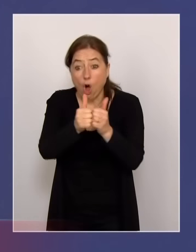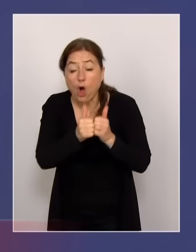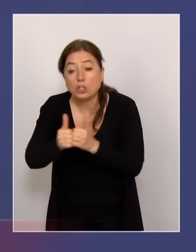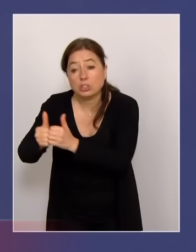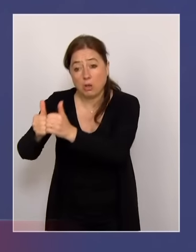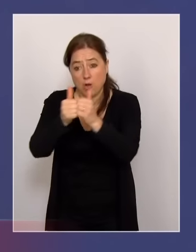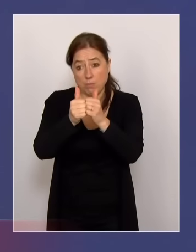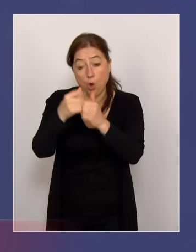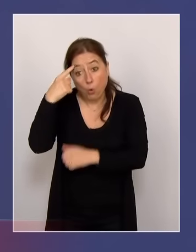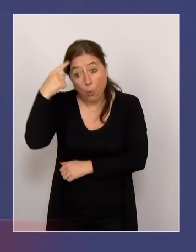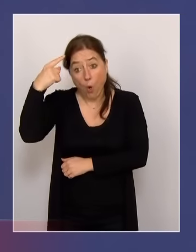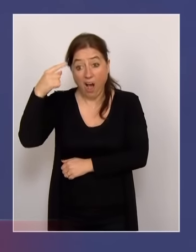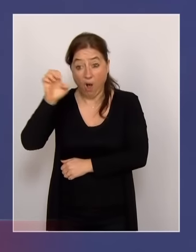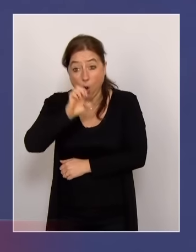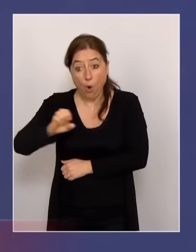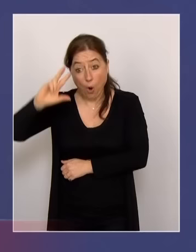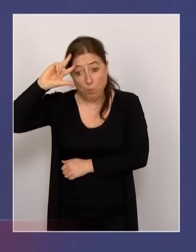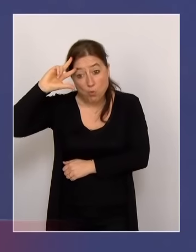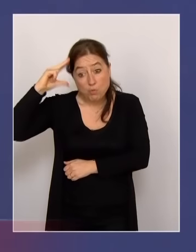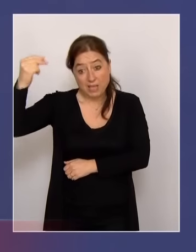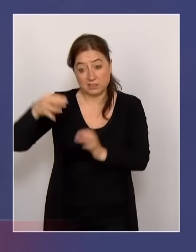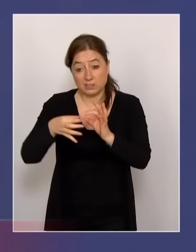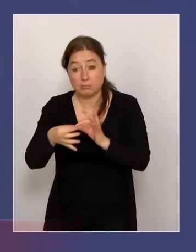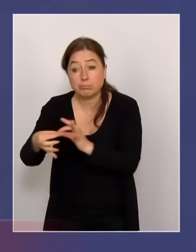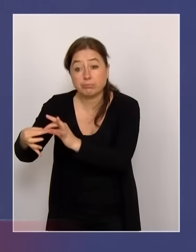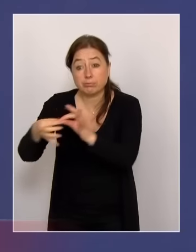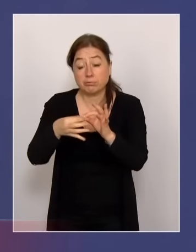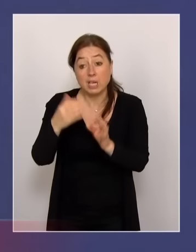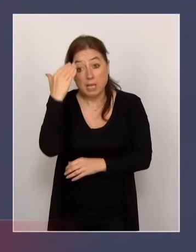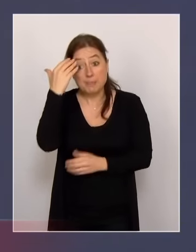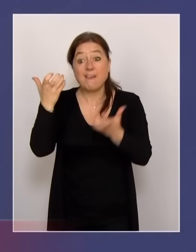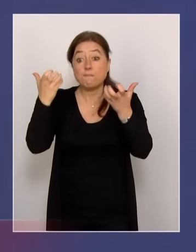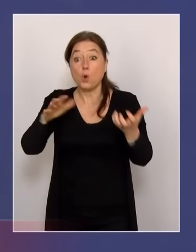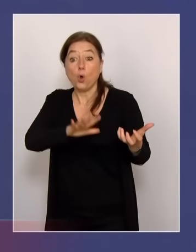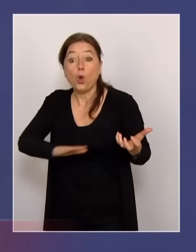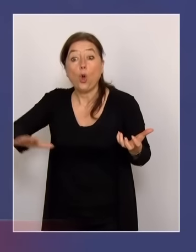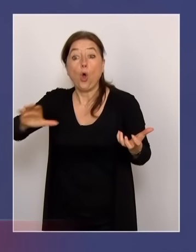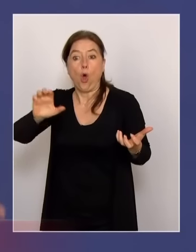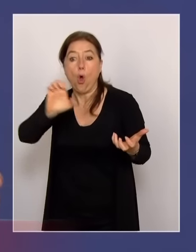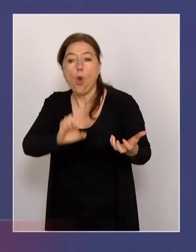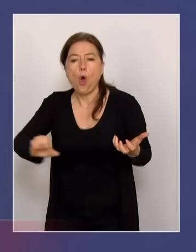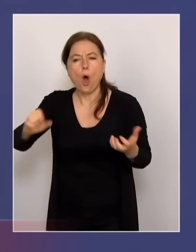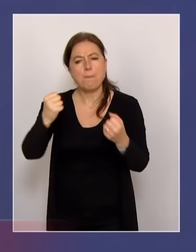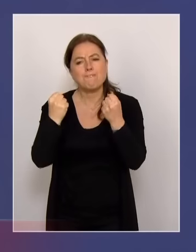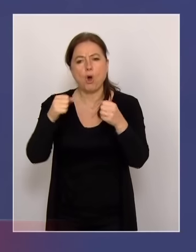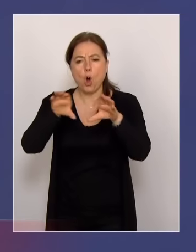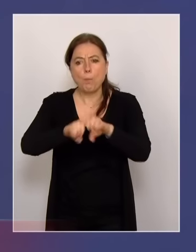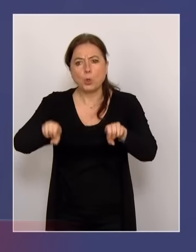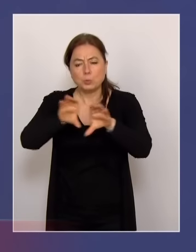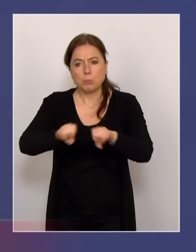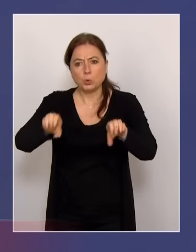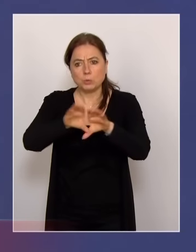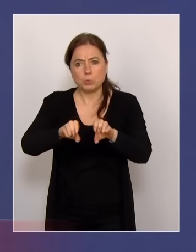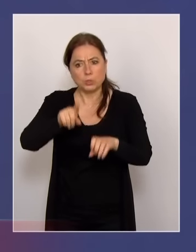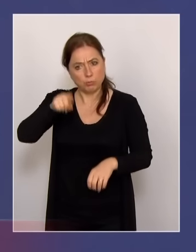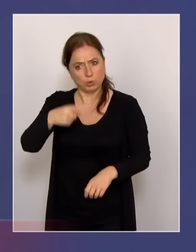humanisme européen qui nous lie si on veut protéger nos frontières si on veut rester un continent fort qui produit et qui crée c'est quand même parce qu'on n pas comme les autres